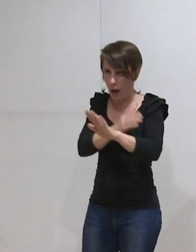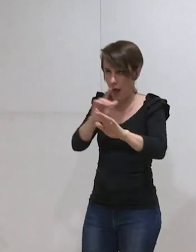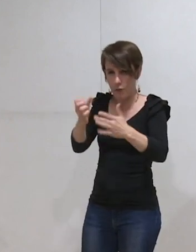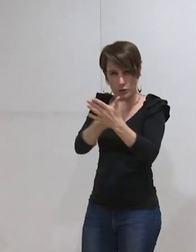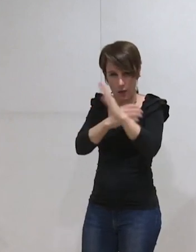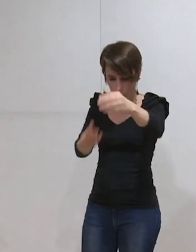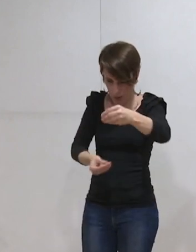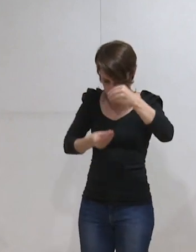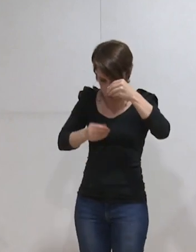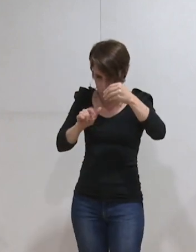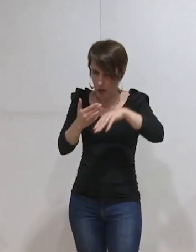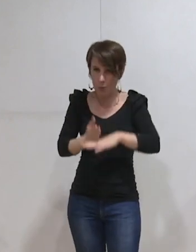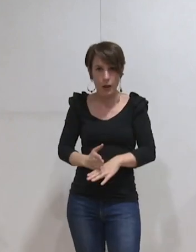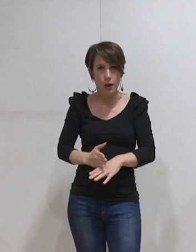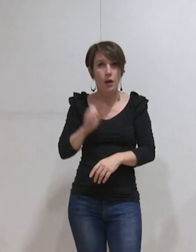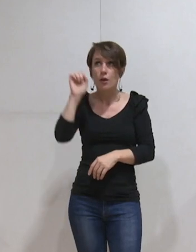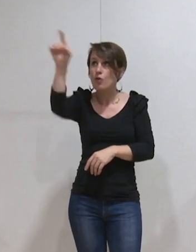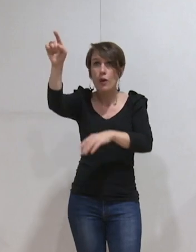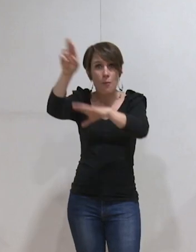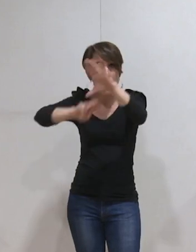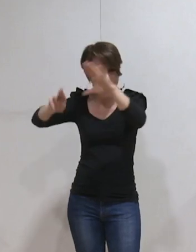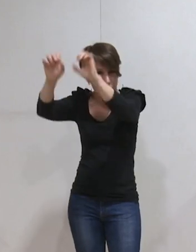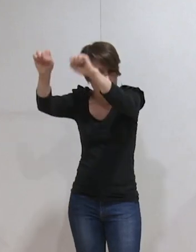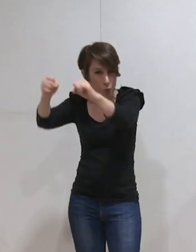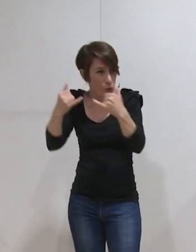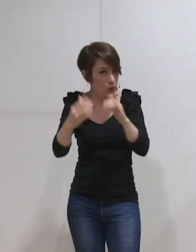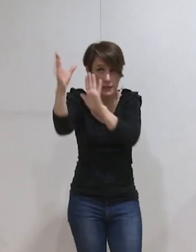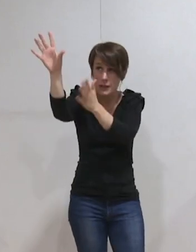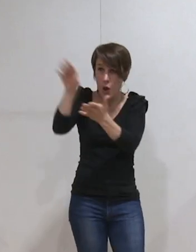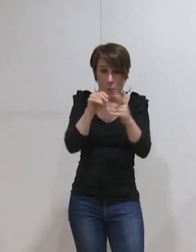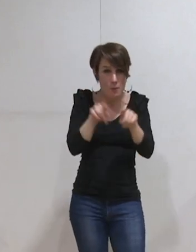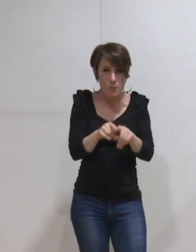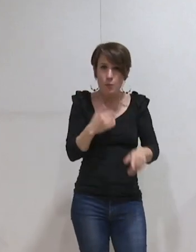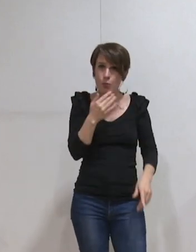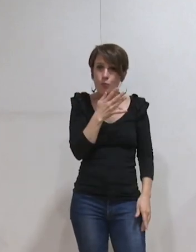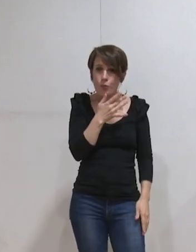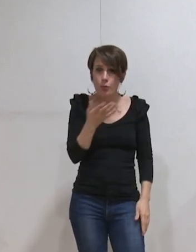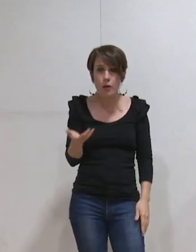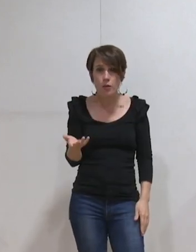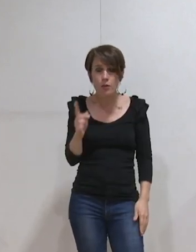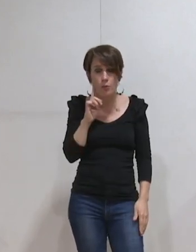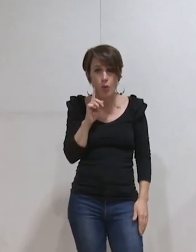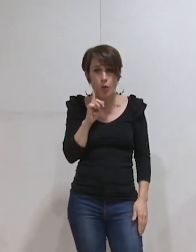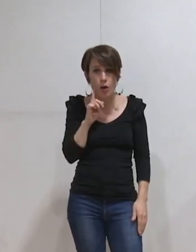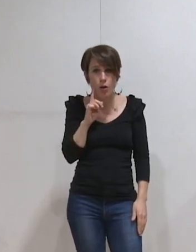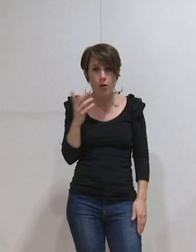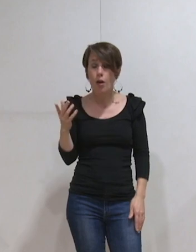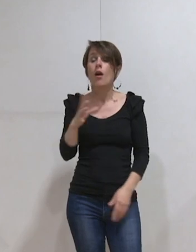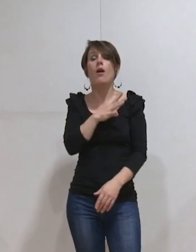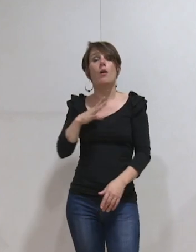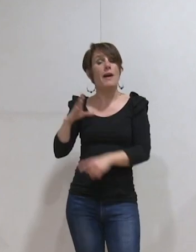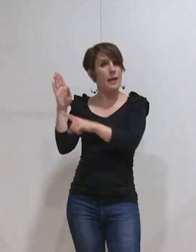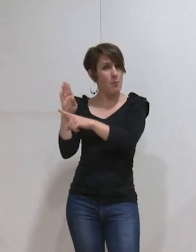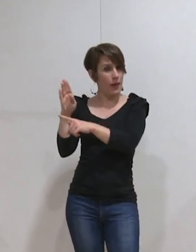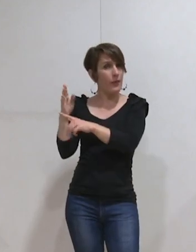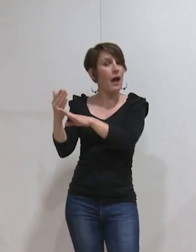donc pourquoi ce qui est possible là-bas n'est pas possible ici et là aussi il me semblait que Corine Bernard lors du dernier comité d'avis avait une